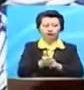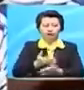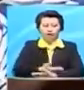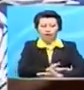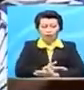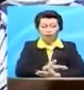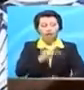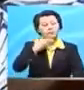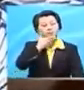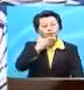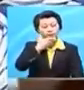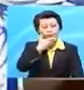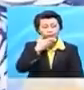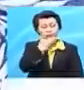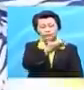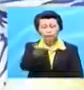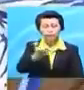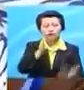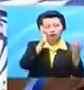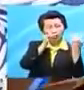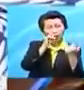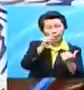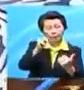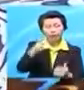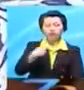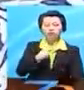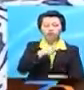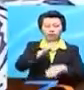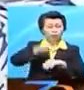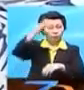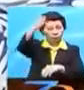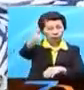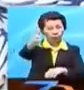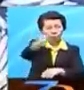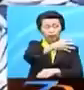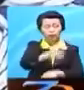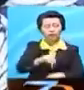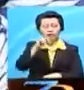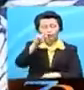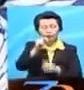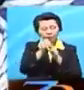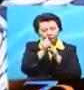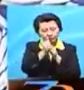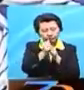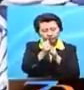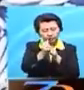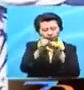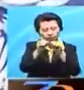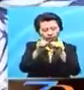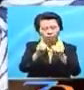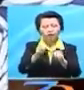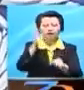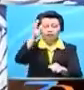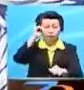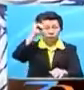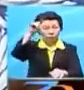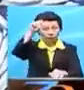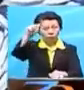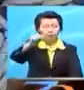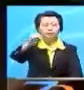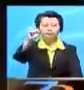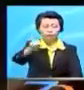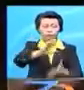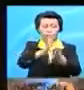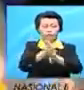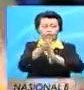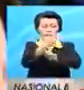ini adalah harapan kita untuk masa depan dan dengan sedikit bimbingan saja lagi, insyaAllah ya, kita akan menjadi